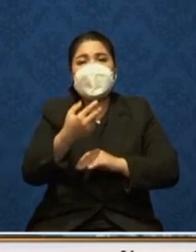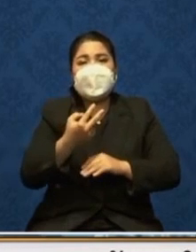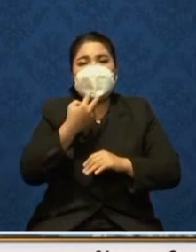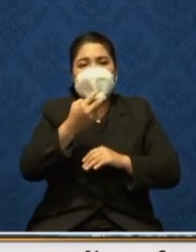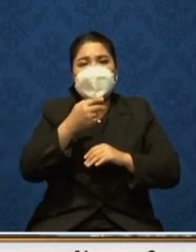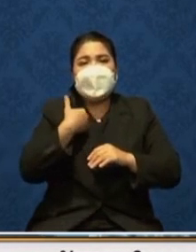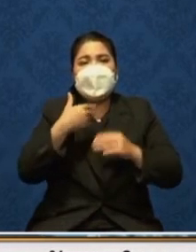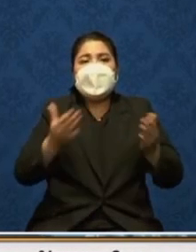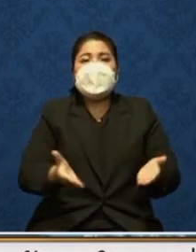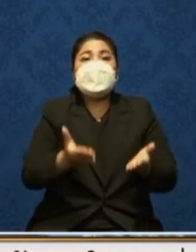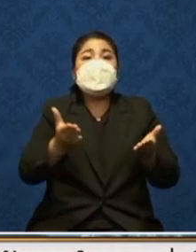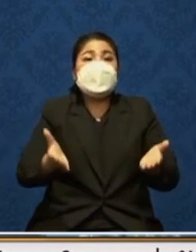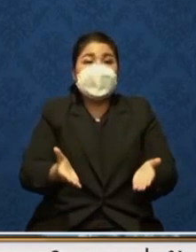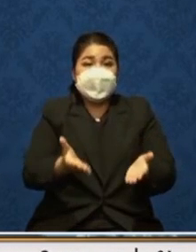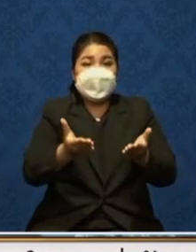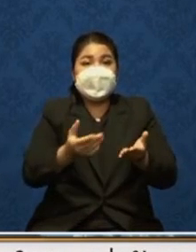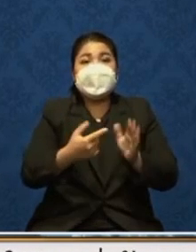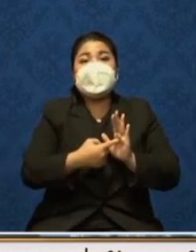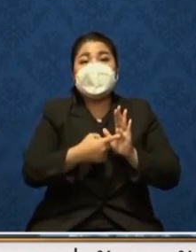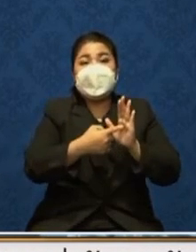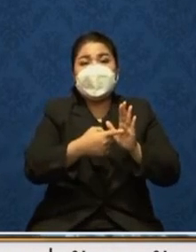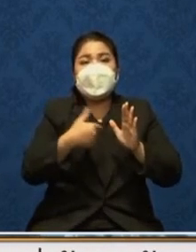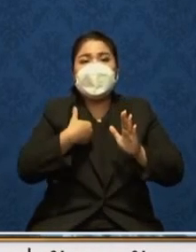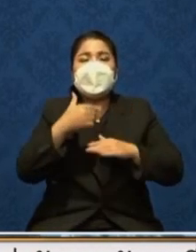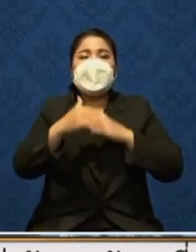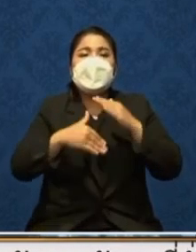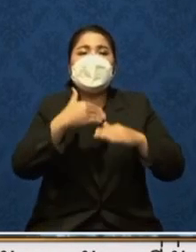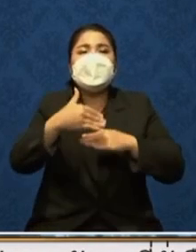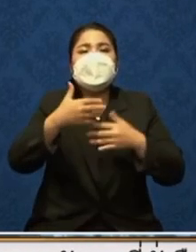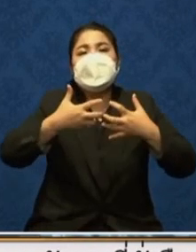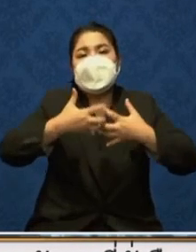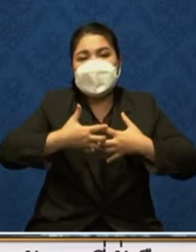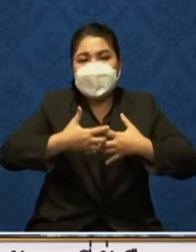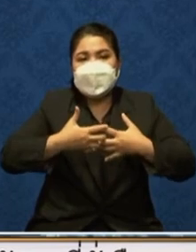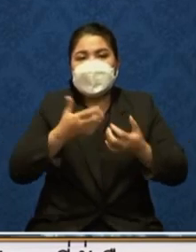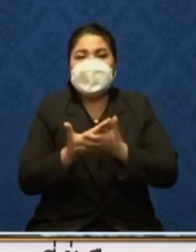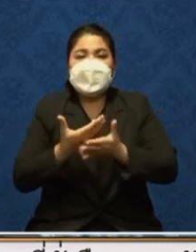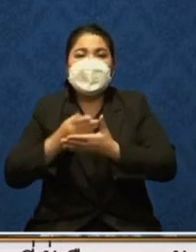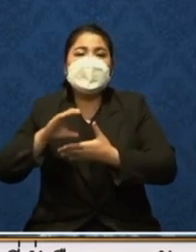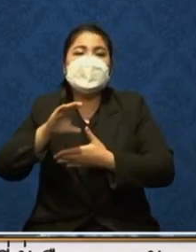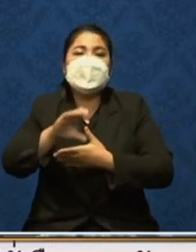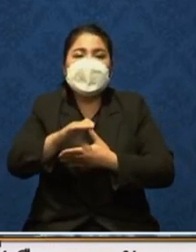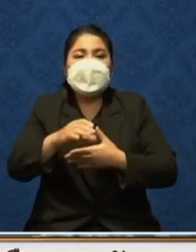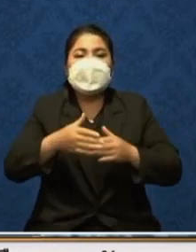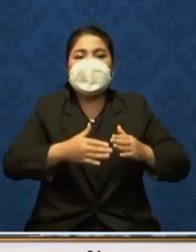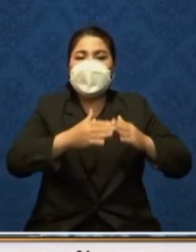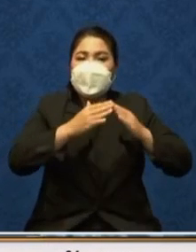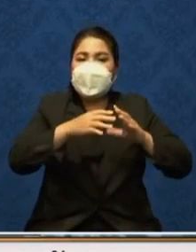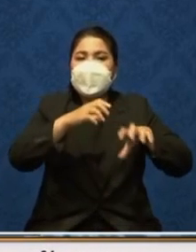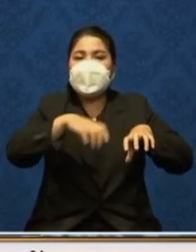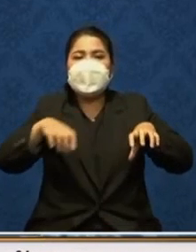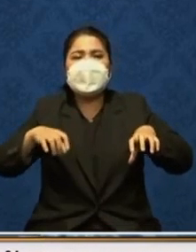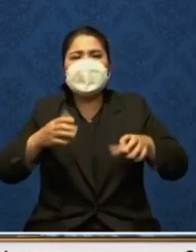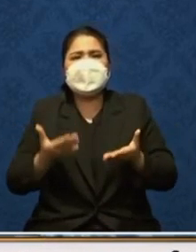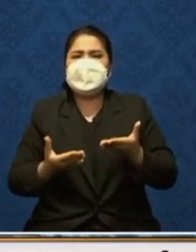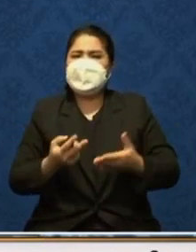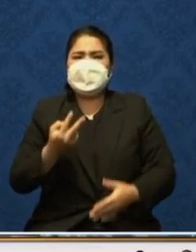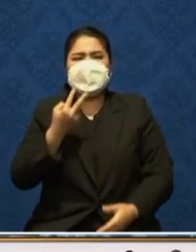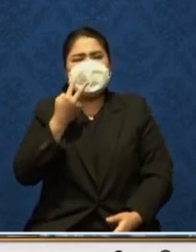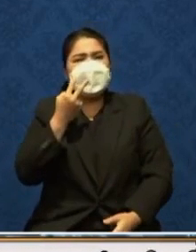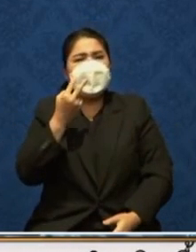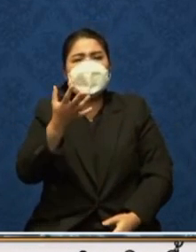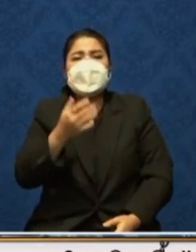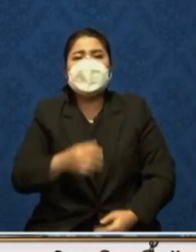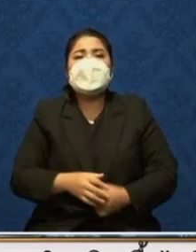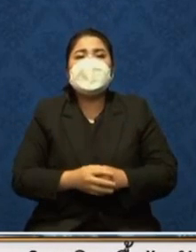เฟอรที่ดีที่สุดกัประเทศไยอยเชวัรพัฒนาอุตสาหกรรมหรมาลงทุนตั้งโงงานเลยต่ๆแต่นี่ไม่ดูอะครับน